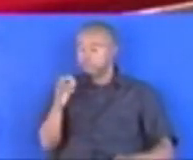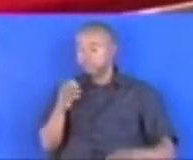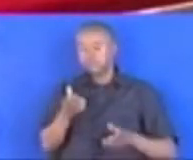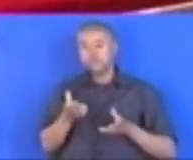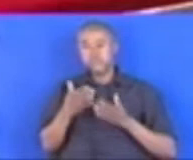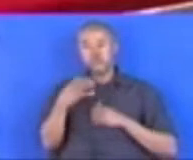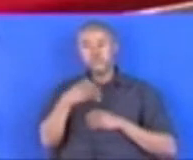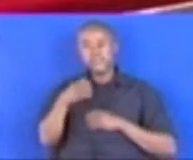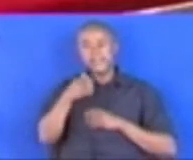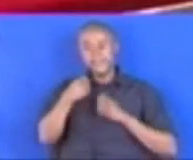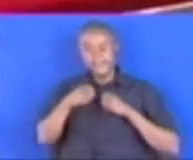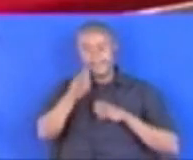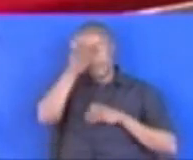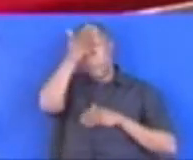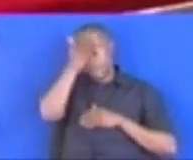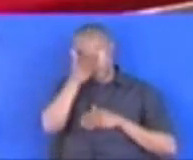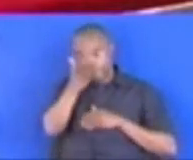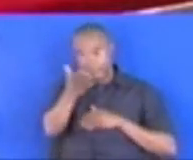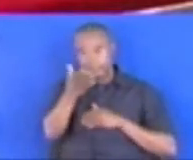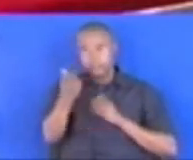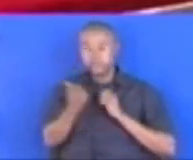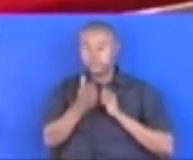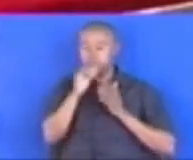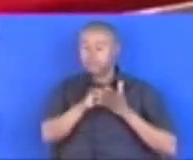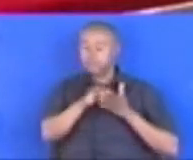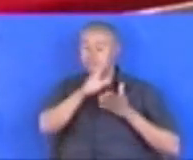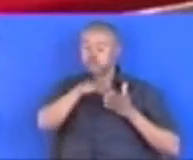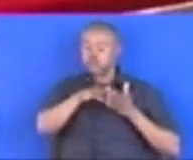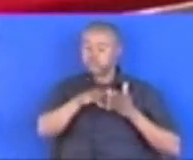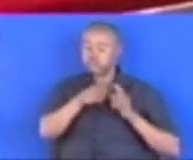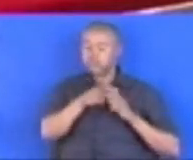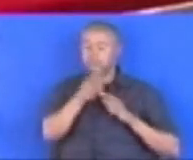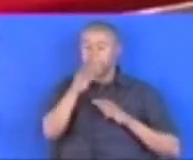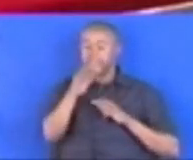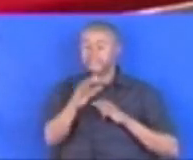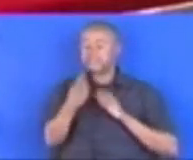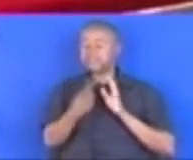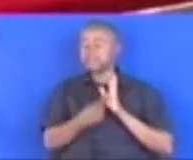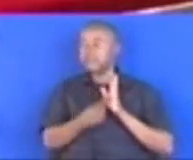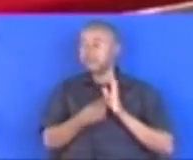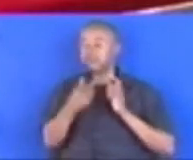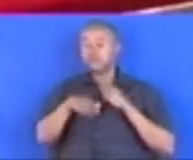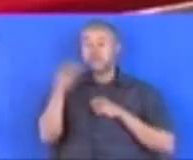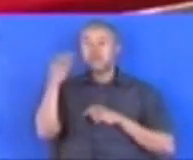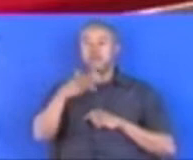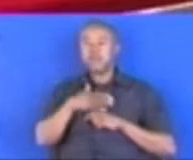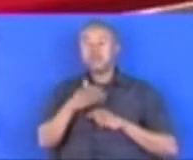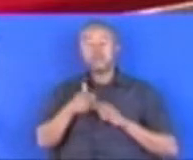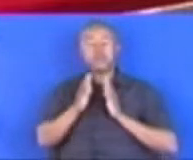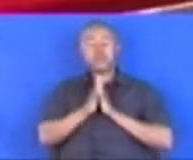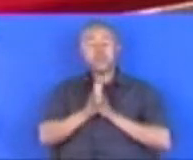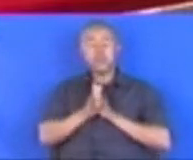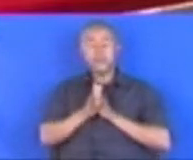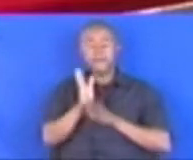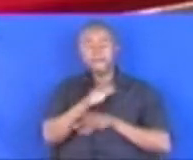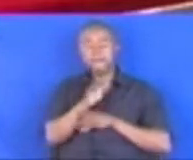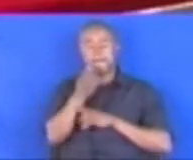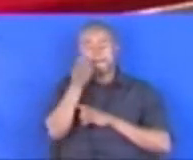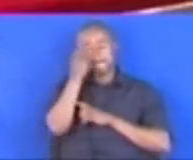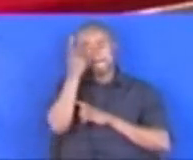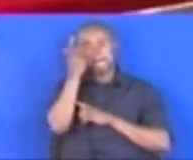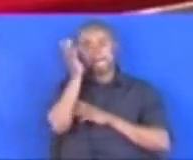kama vilivyoainishwa katika ukurasa wa 236 hadi 238 kwenye hotuba yangu. Naomba nitambue